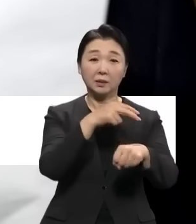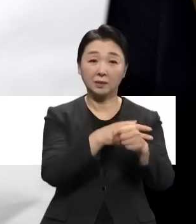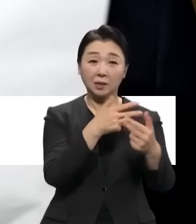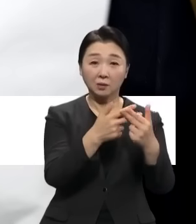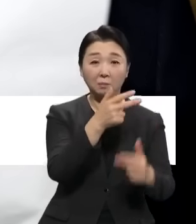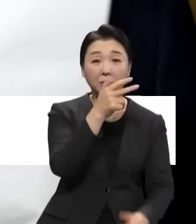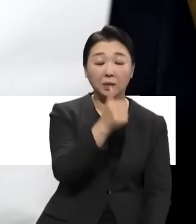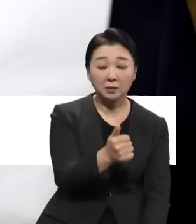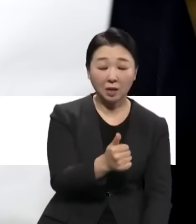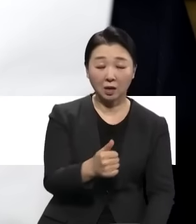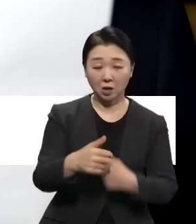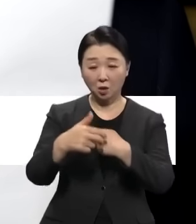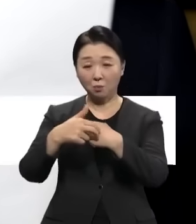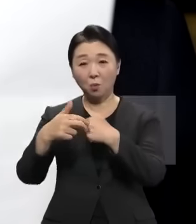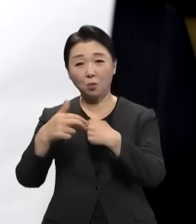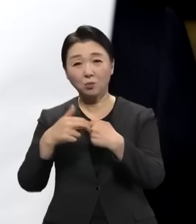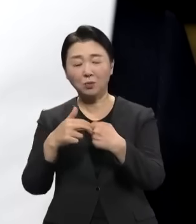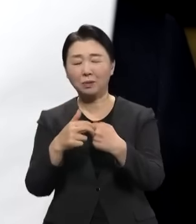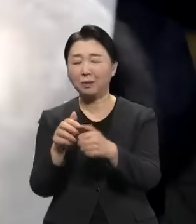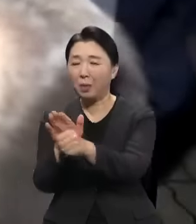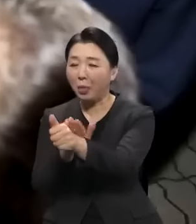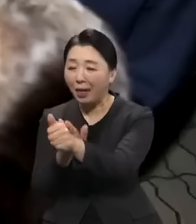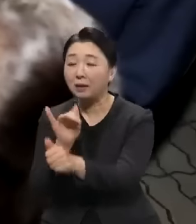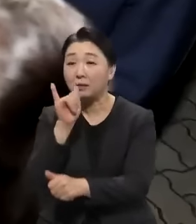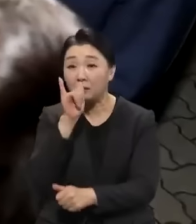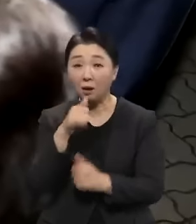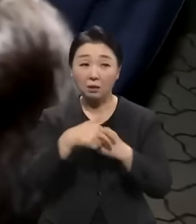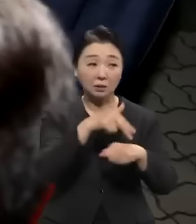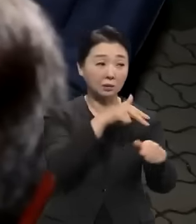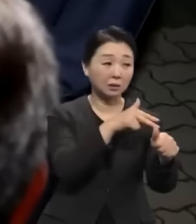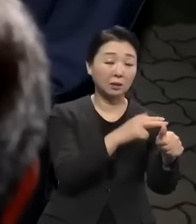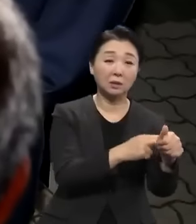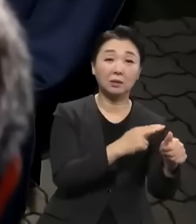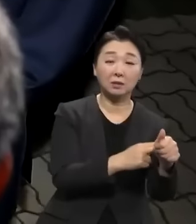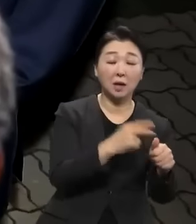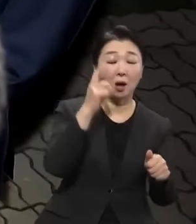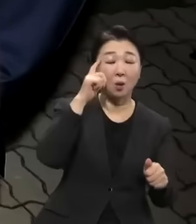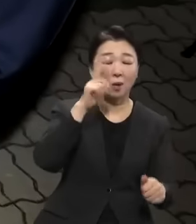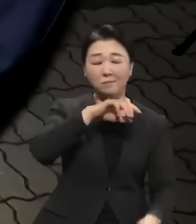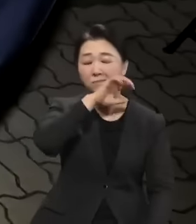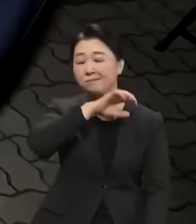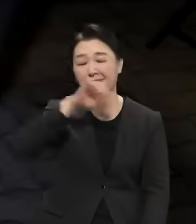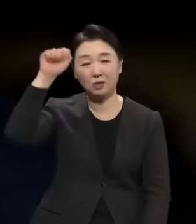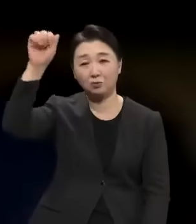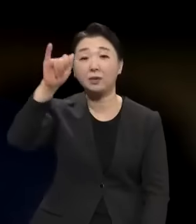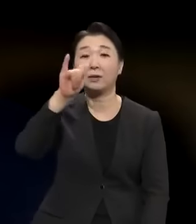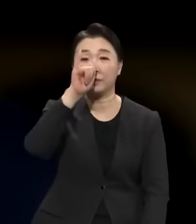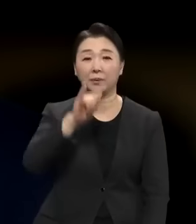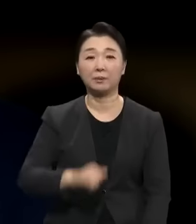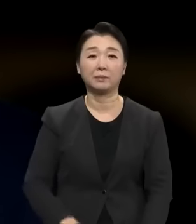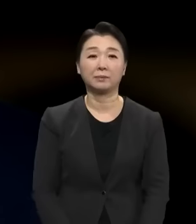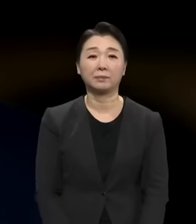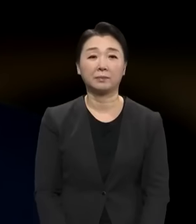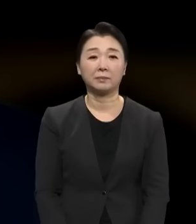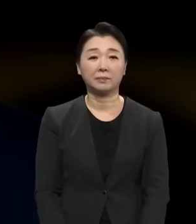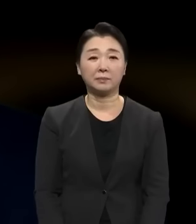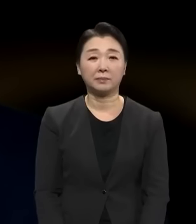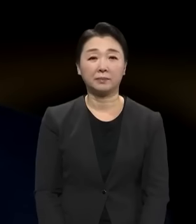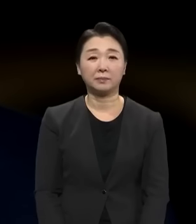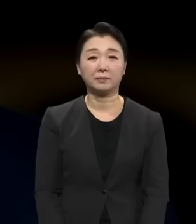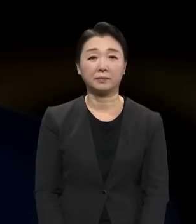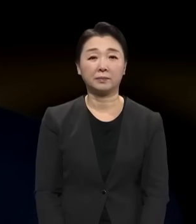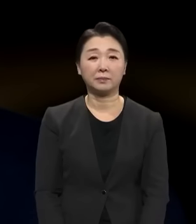또다시 보고 의료노조 달리기에 나선다면 의사들의 불같은 저항과 투쟁에 직면할 것이라고 경고했습니다